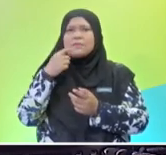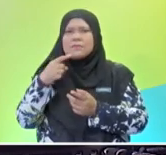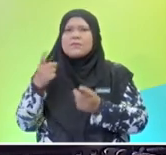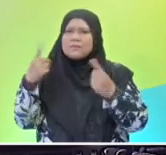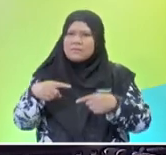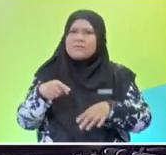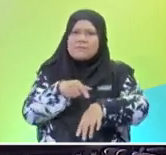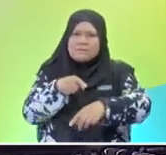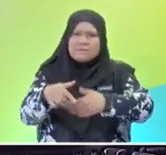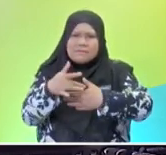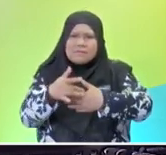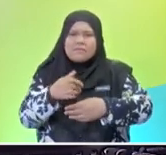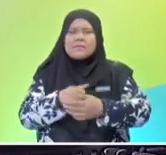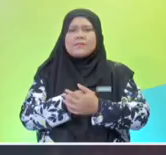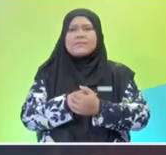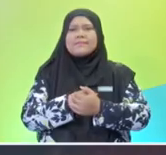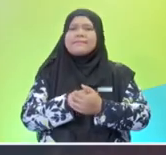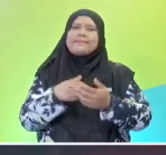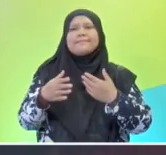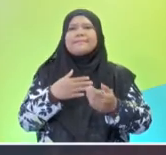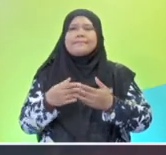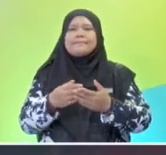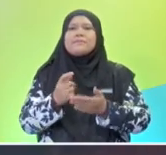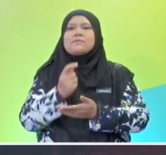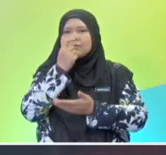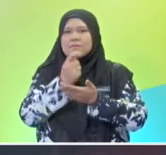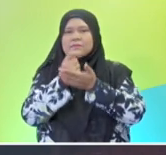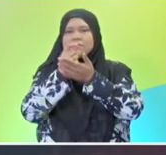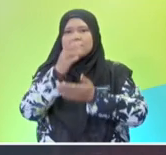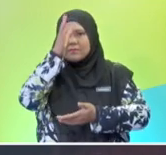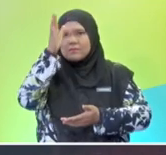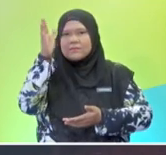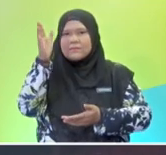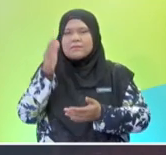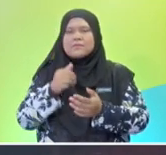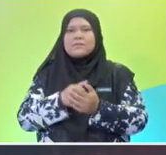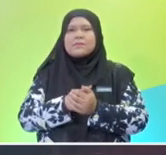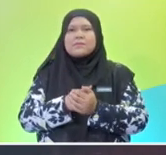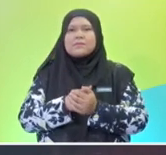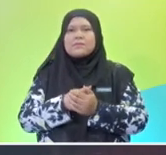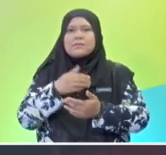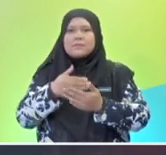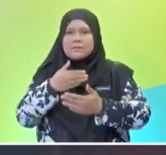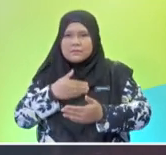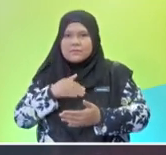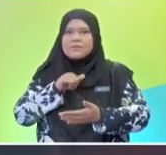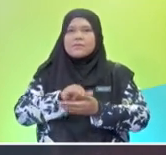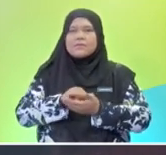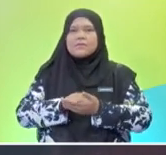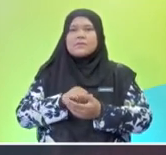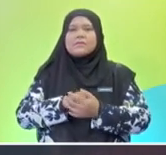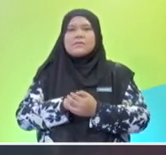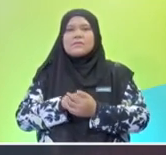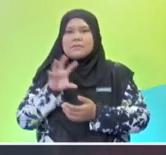awal. Okey, tak apalah. Kamu bantu buat... Dato' boleh? Boleh. Okey. Sebelum itu, okey. Ambil yang